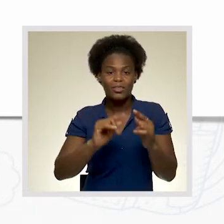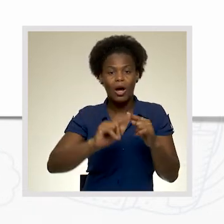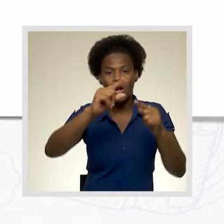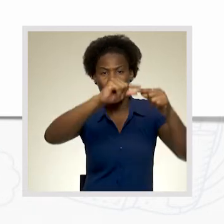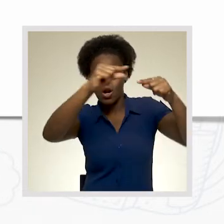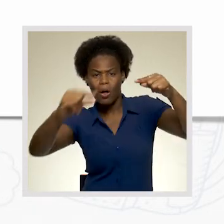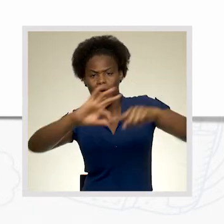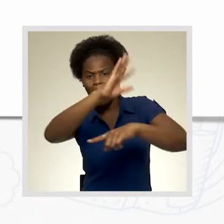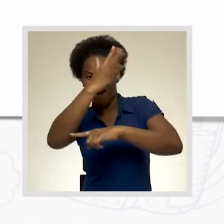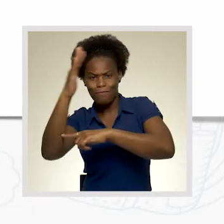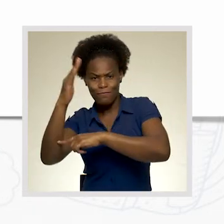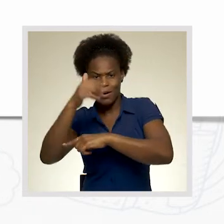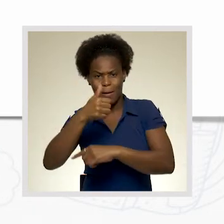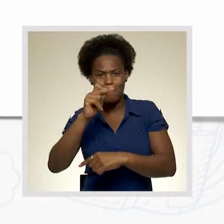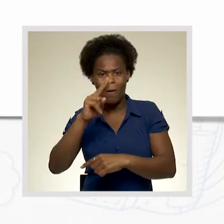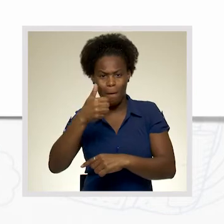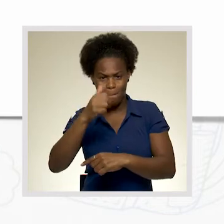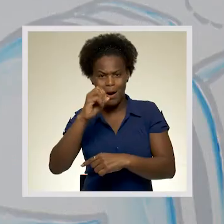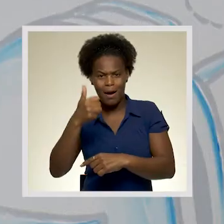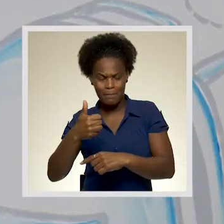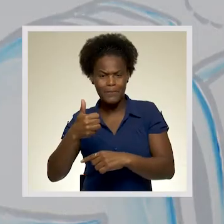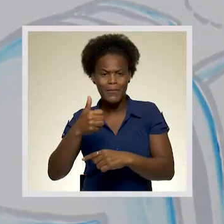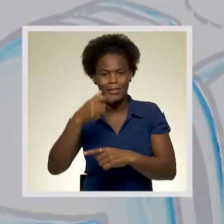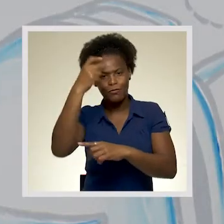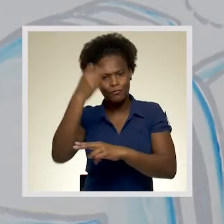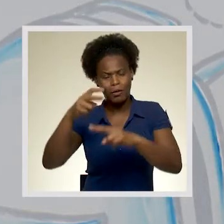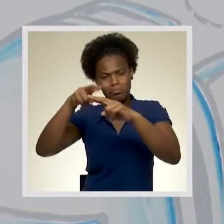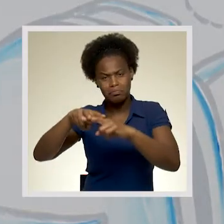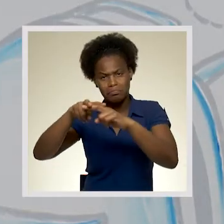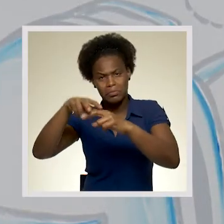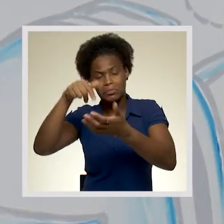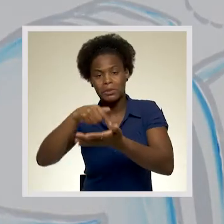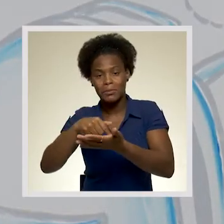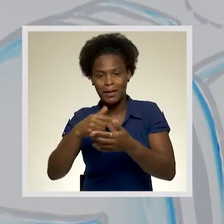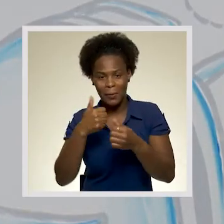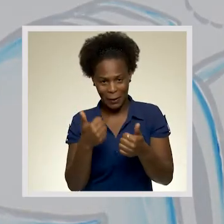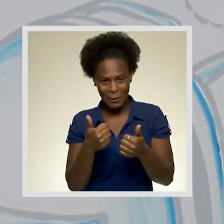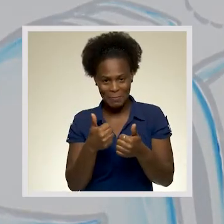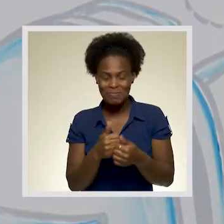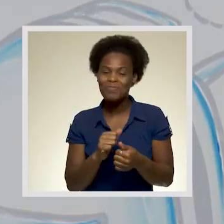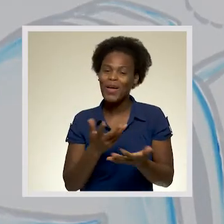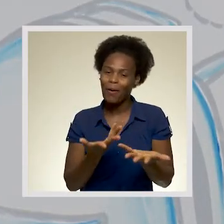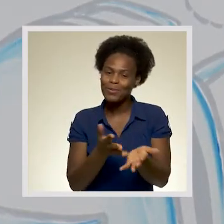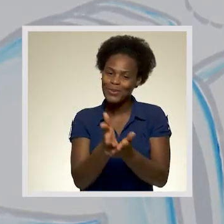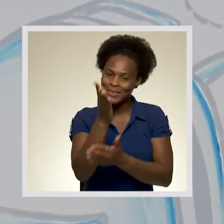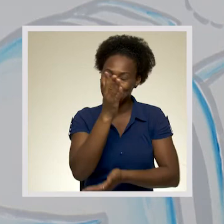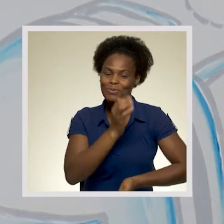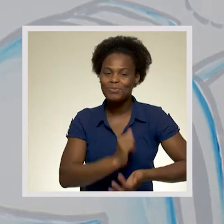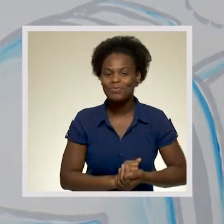branche d'un baobab. C'est ça? Très bien. On continue.